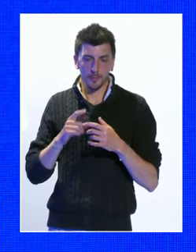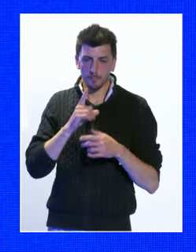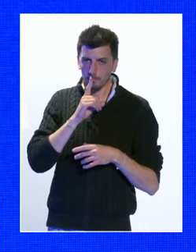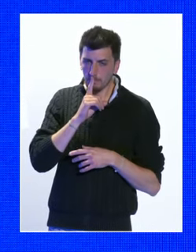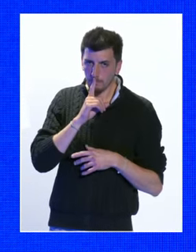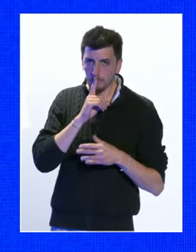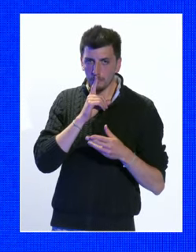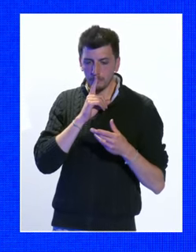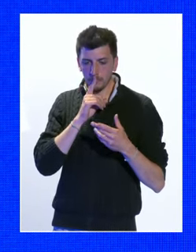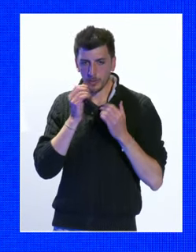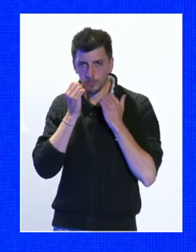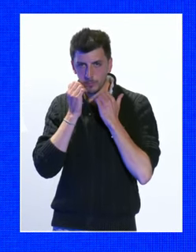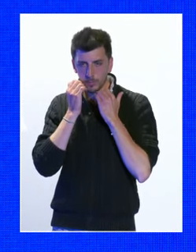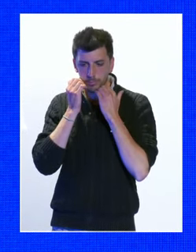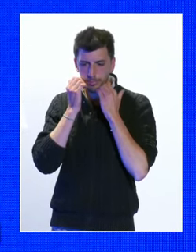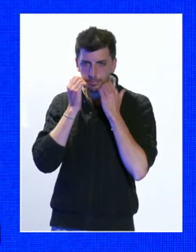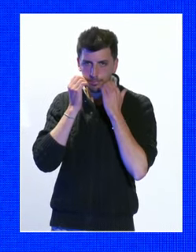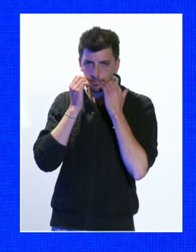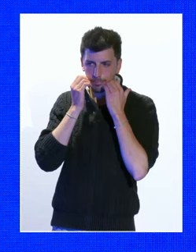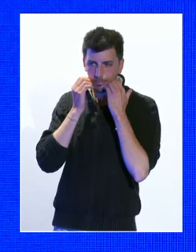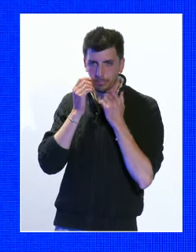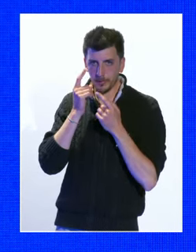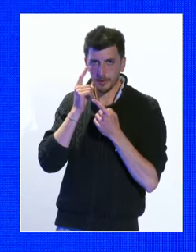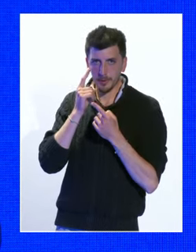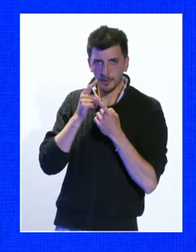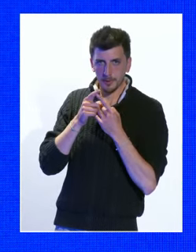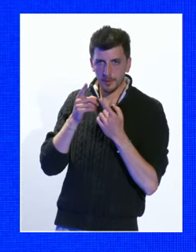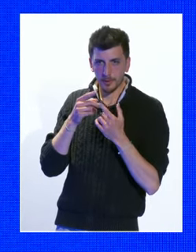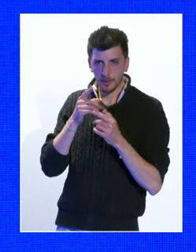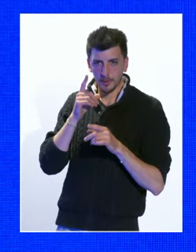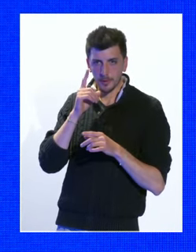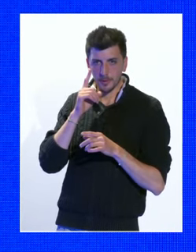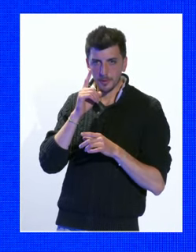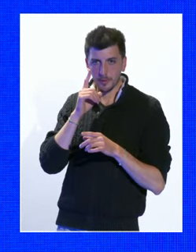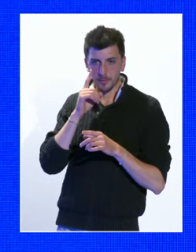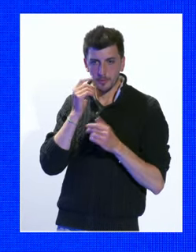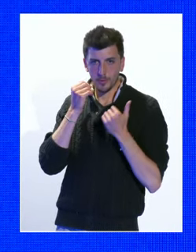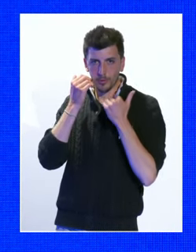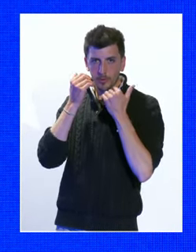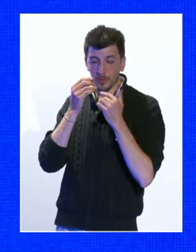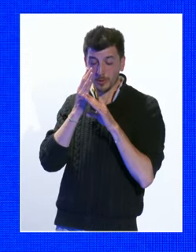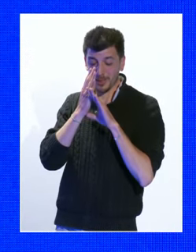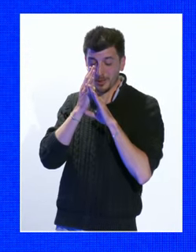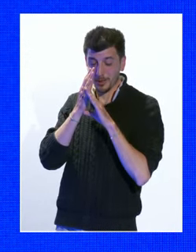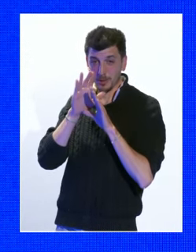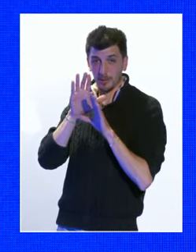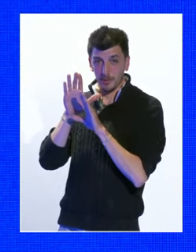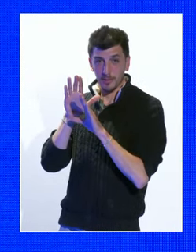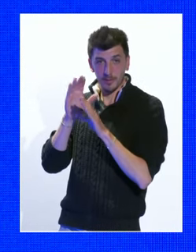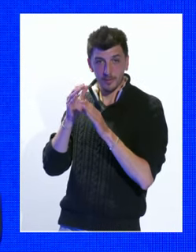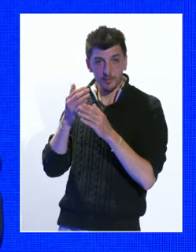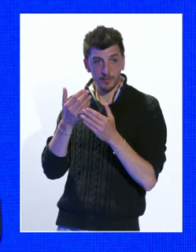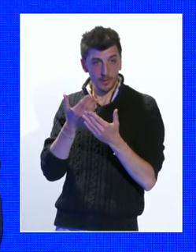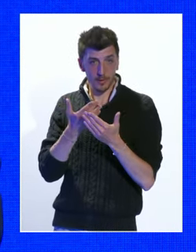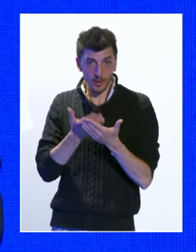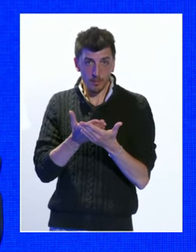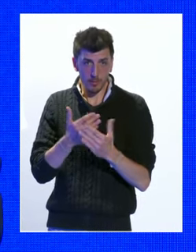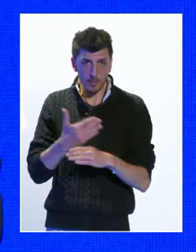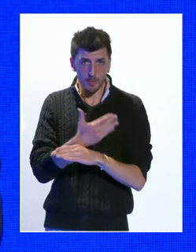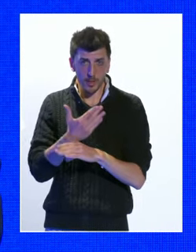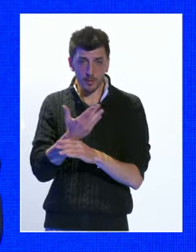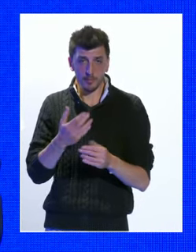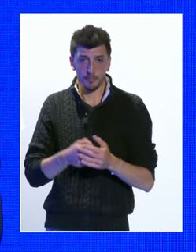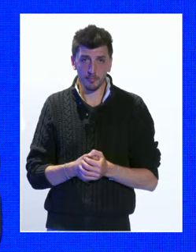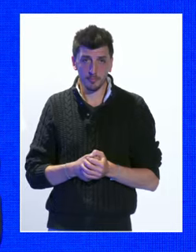et des rougeurs sur des joues qu'on n'expose pas. C'est comme ça que ça se passe. Il y a eu la même chose à